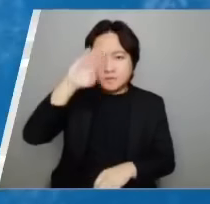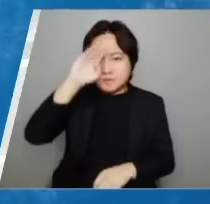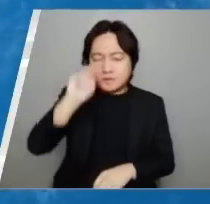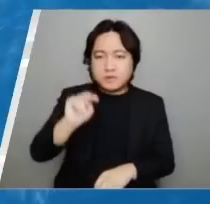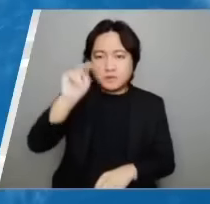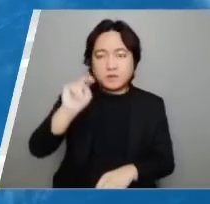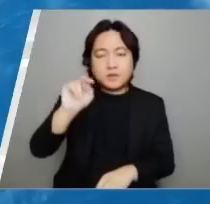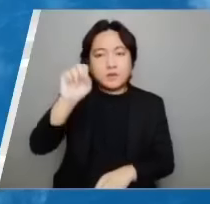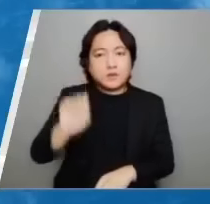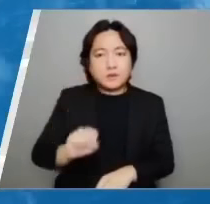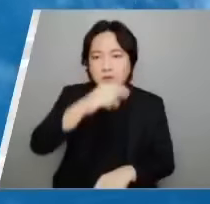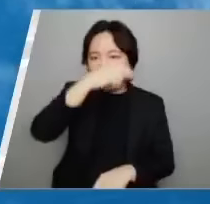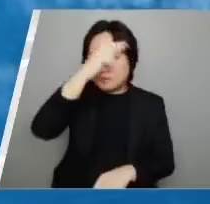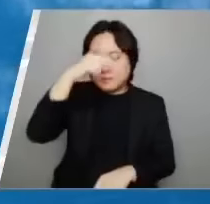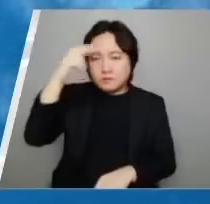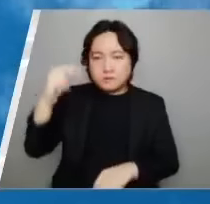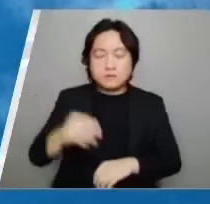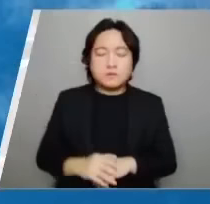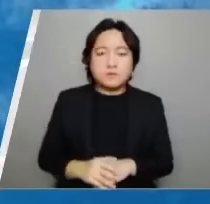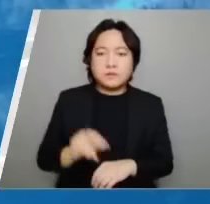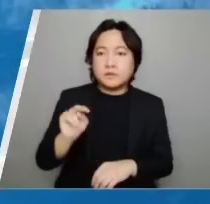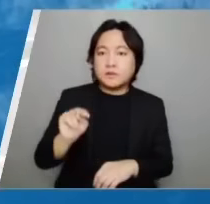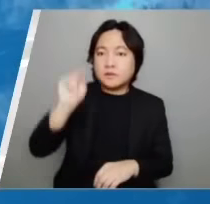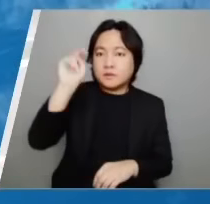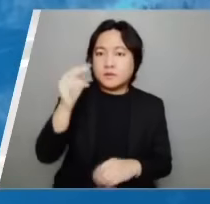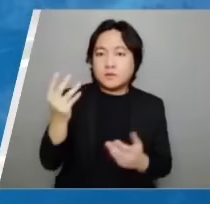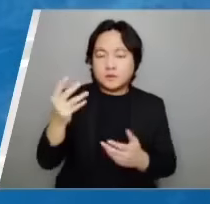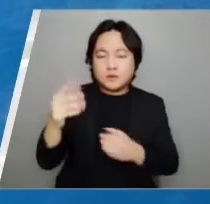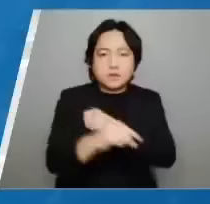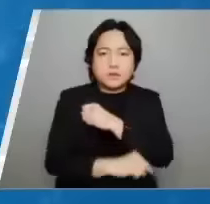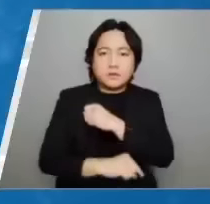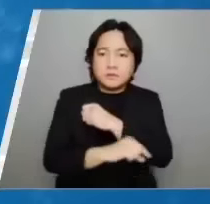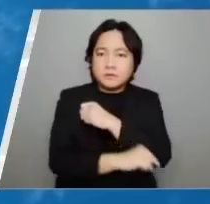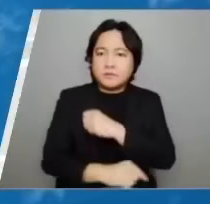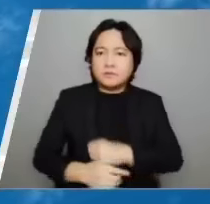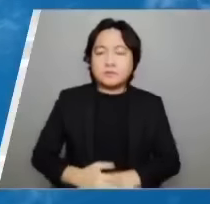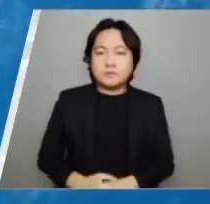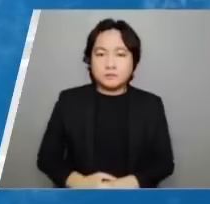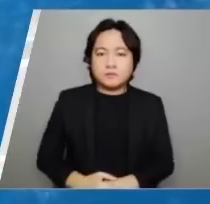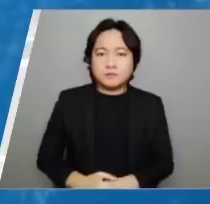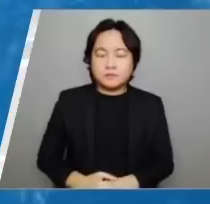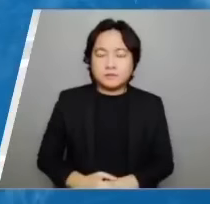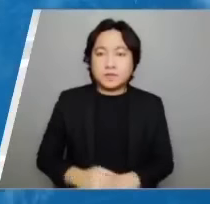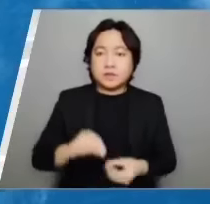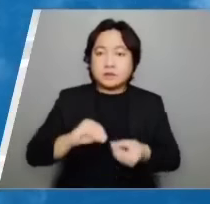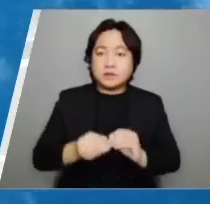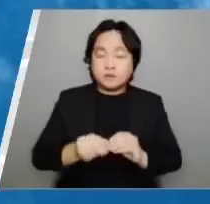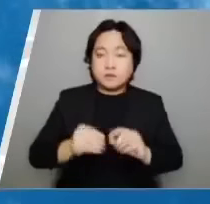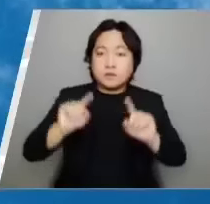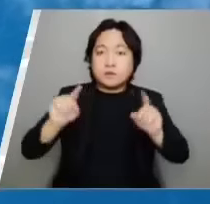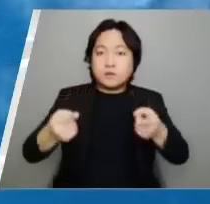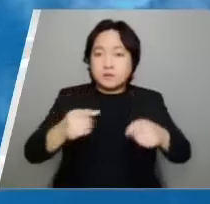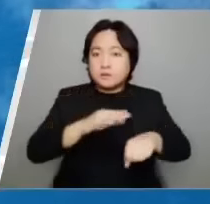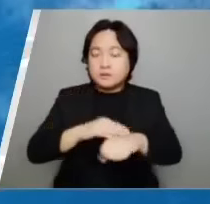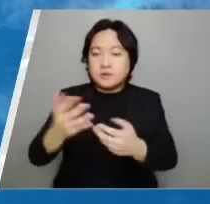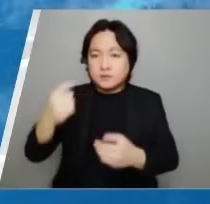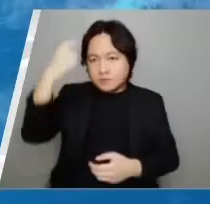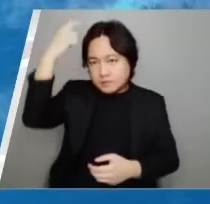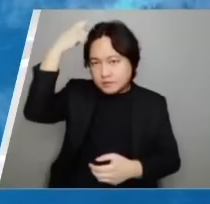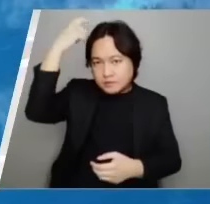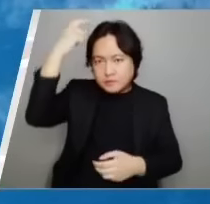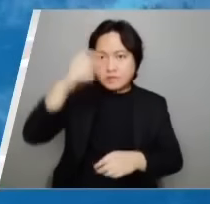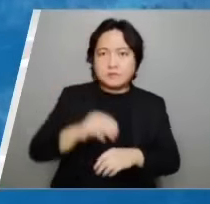Rizal at northern portion ng mainland Quezon. Signal number 1 naman sa Batanes, pati na rin sa natitirang bahagi